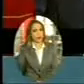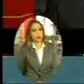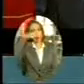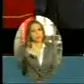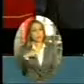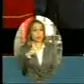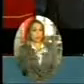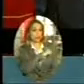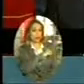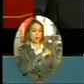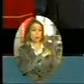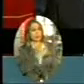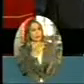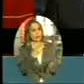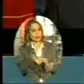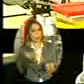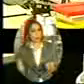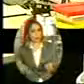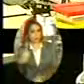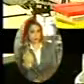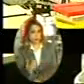אישיות ולפנות את מקומך?